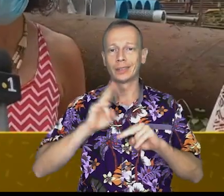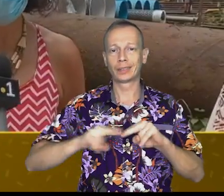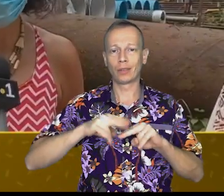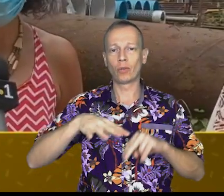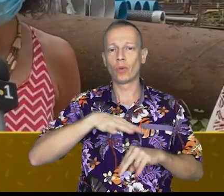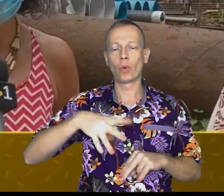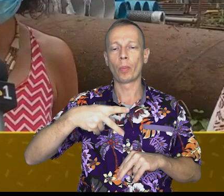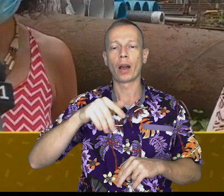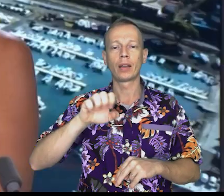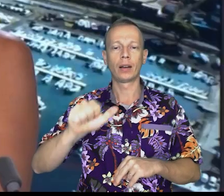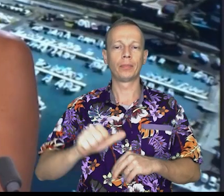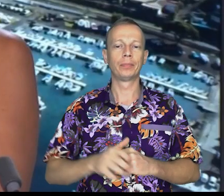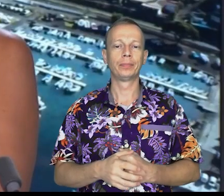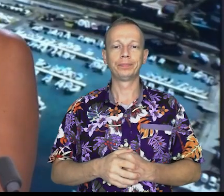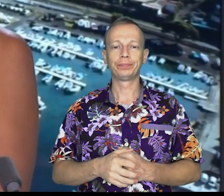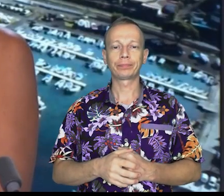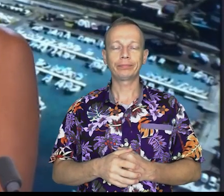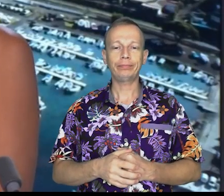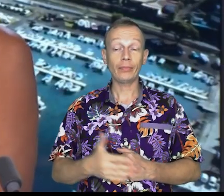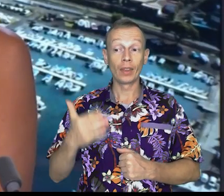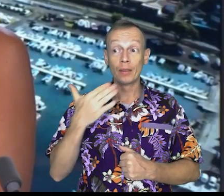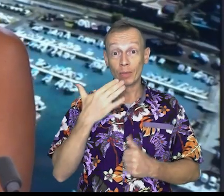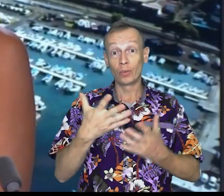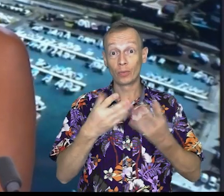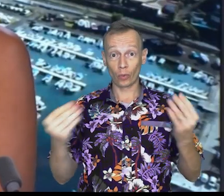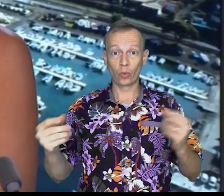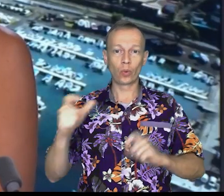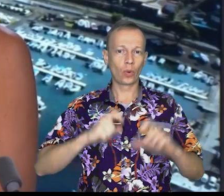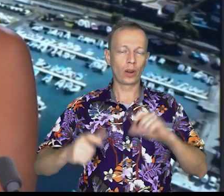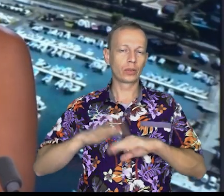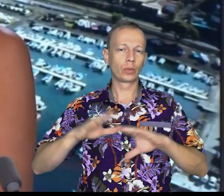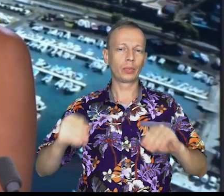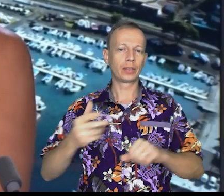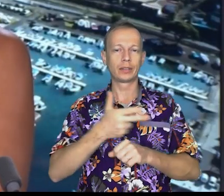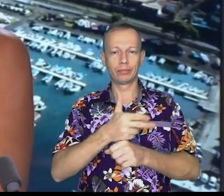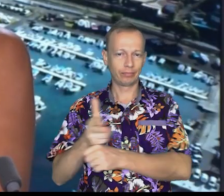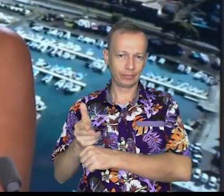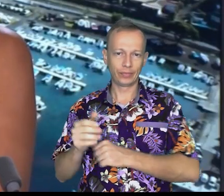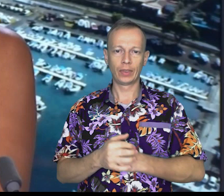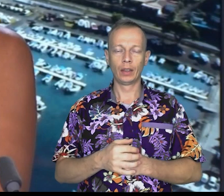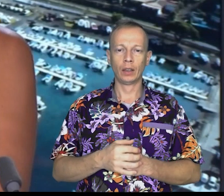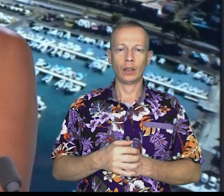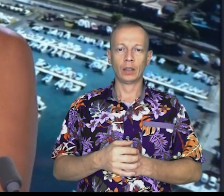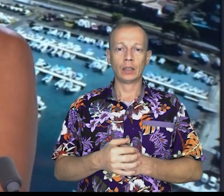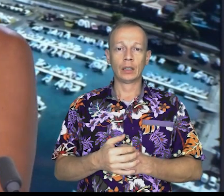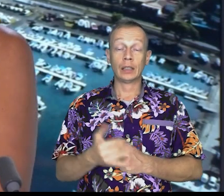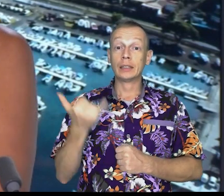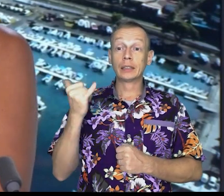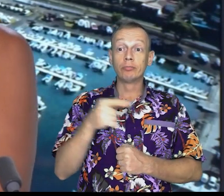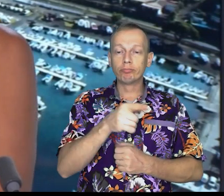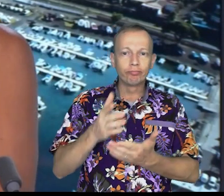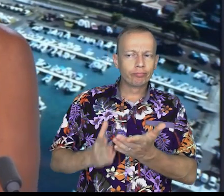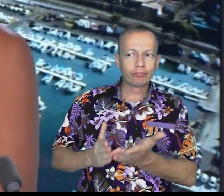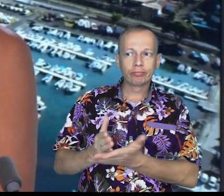situations ici à Païa. – Marourou Maitaïatoua, Jeanne, Sandroué, Tavana, pour toutes ces précisions. Et si vous passez par